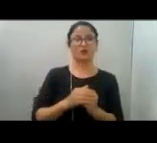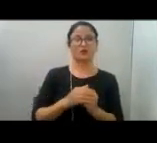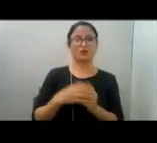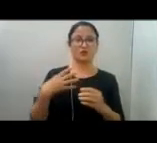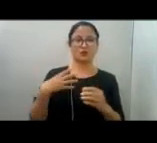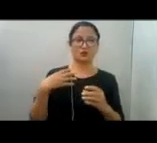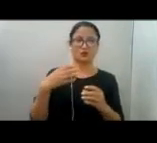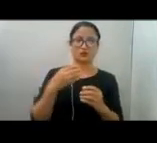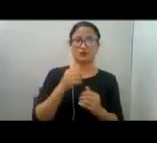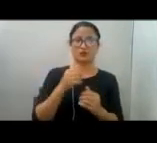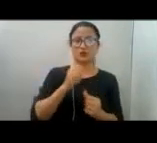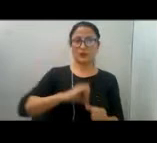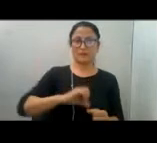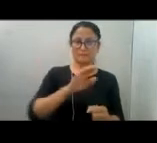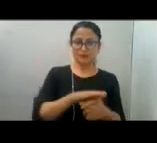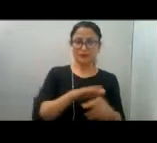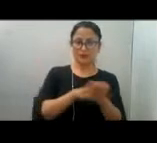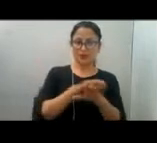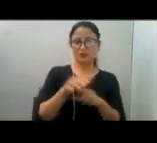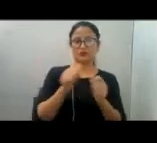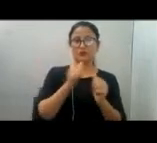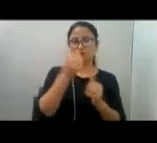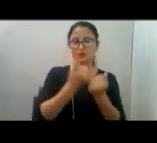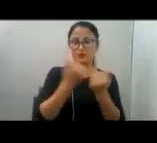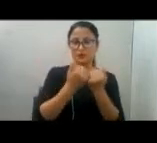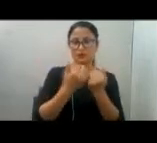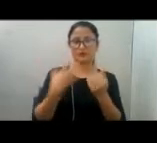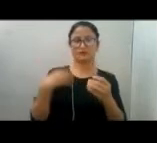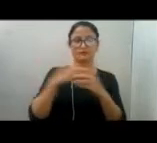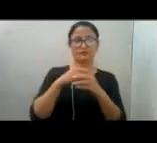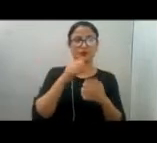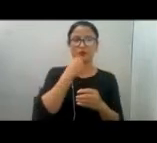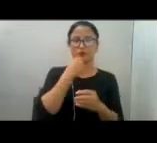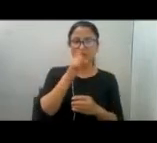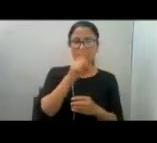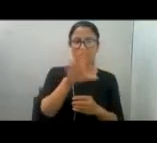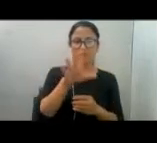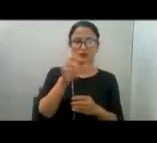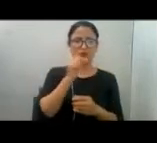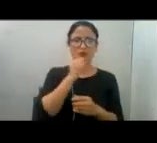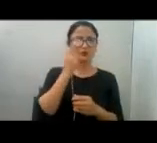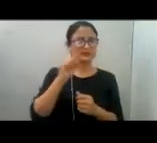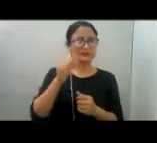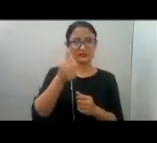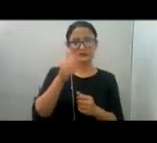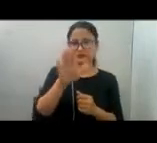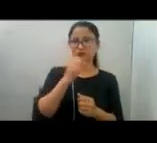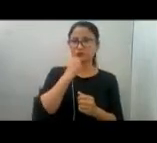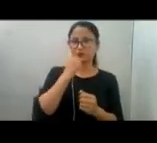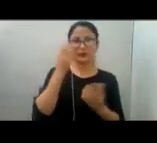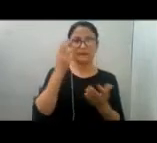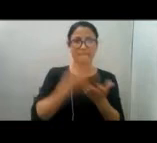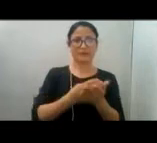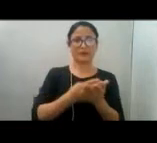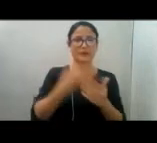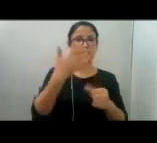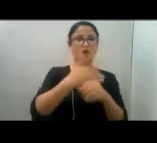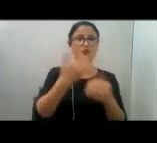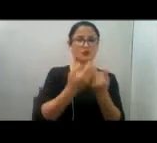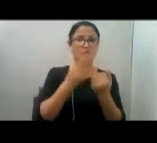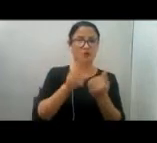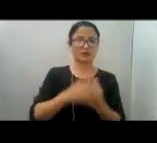सर्भाइभरहरूसँग अन्तर्वार्ता लिएका थियौँ र सहभागीहरूको उमेर चाहिँ 15 वर्षदेखि 65 वर्ष उमेरलाई मात्रै हामीले टार्गेट गरेका थियौँ